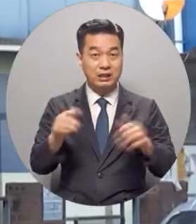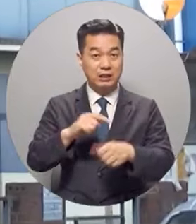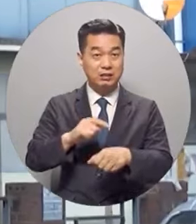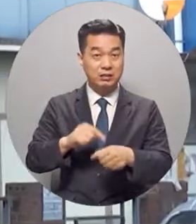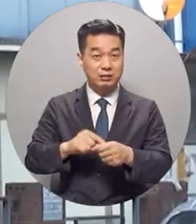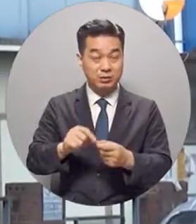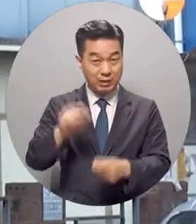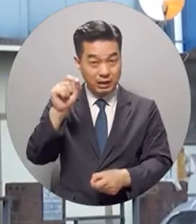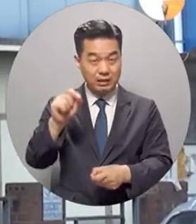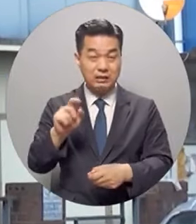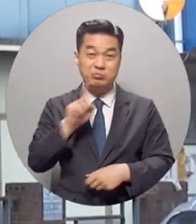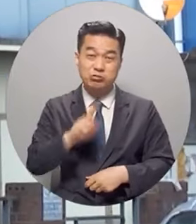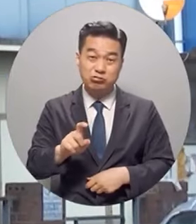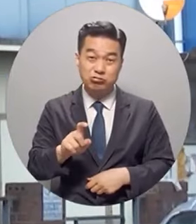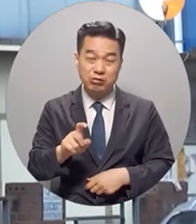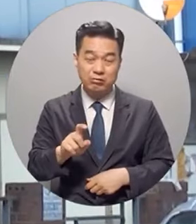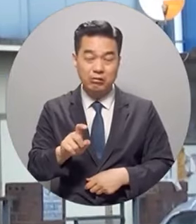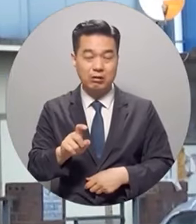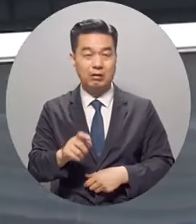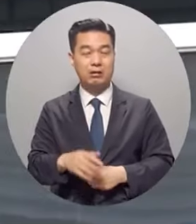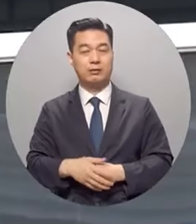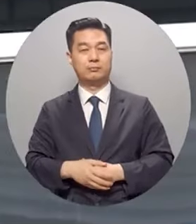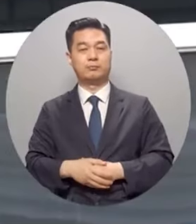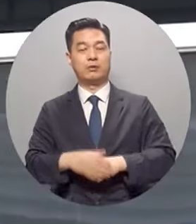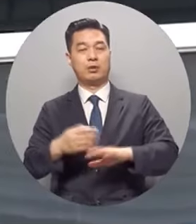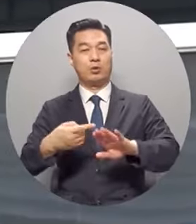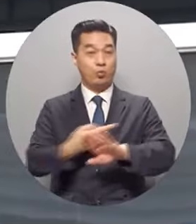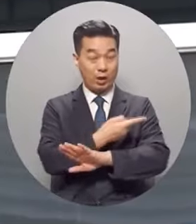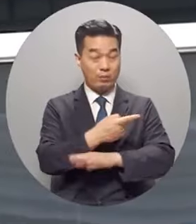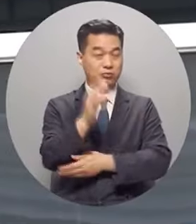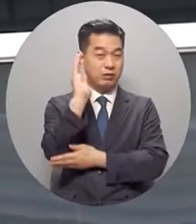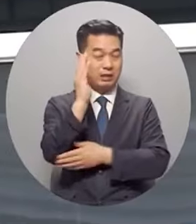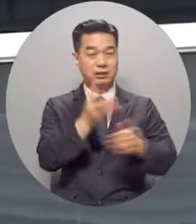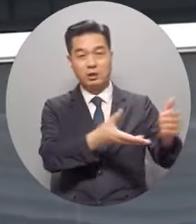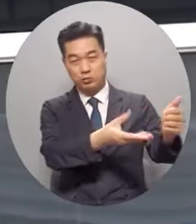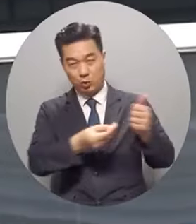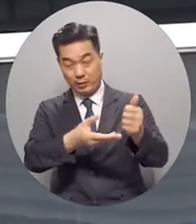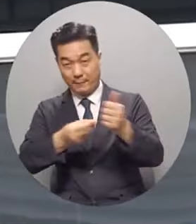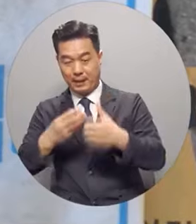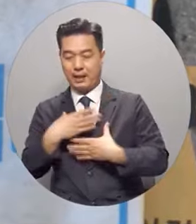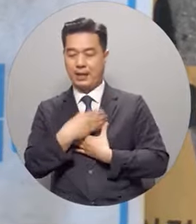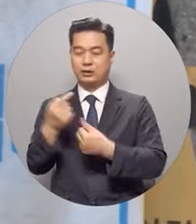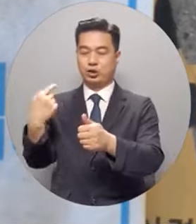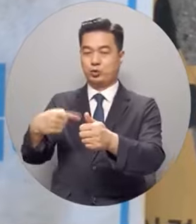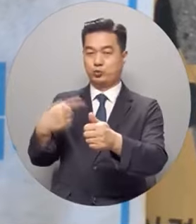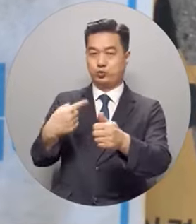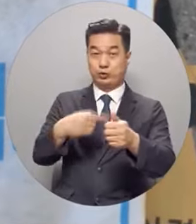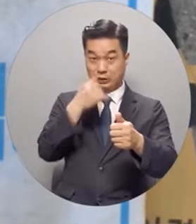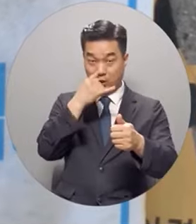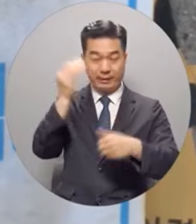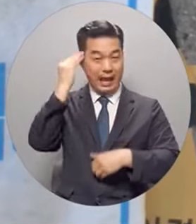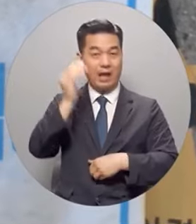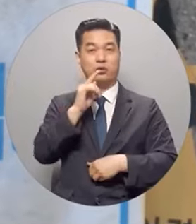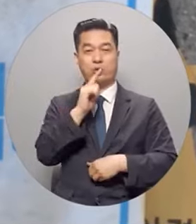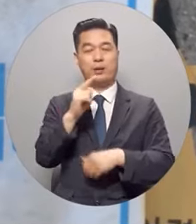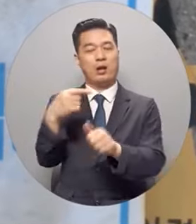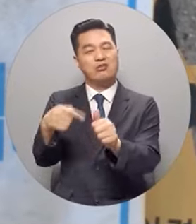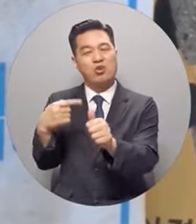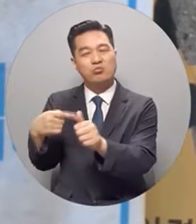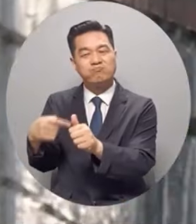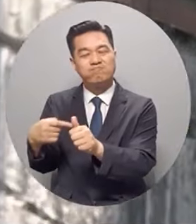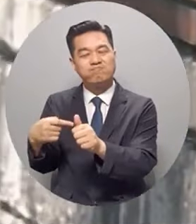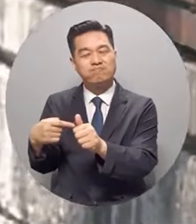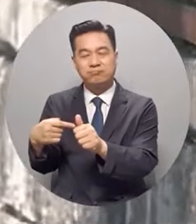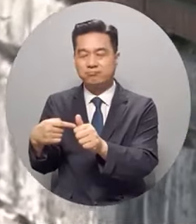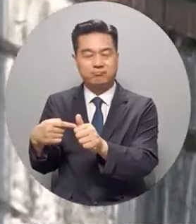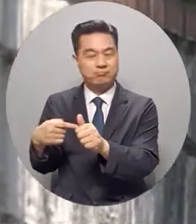20분. 업체가 종종 외부 강사를 초빙해 안전 교육을 진행하지만 한국어로 진행되는 교육으로는